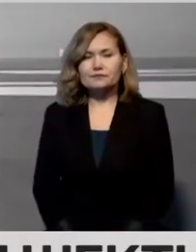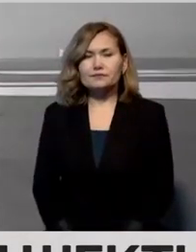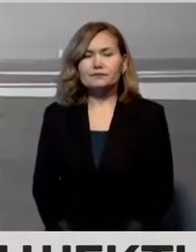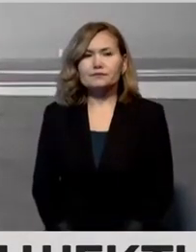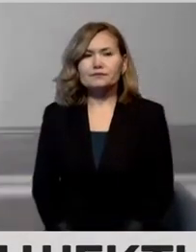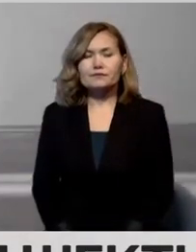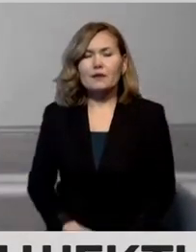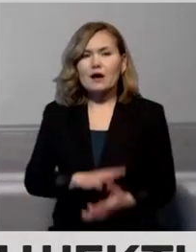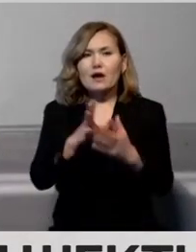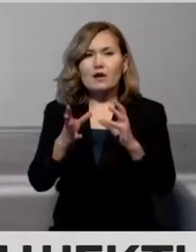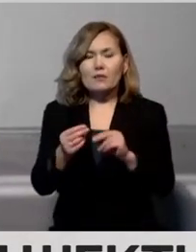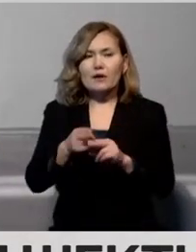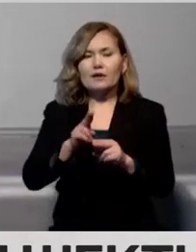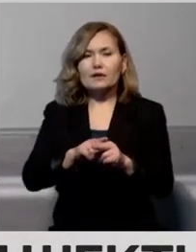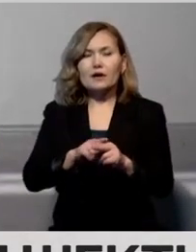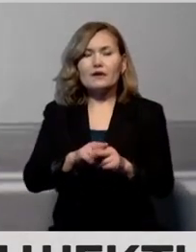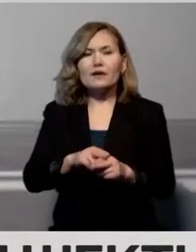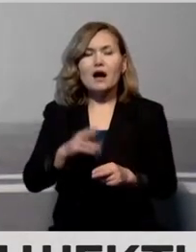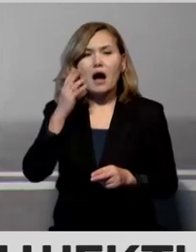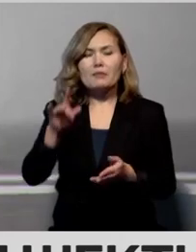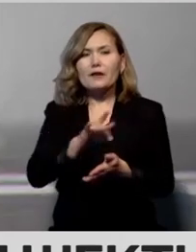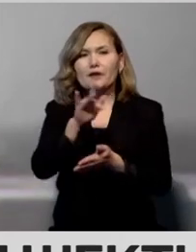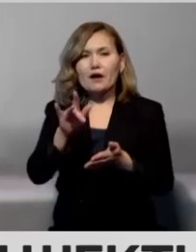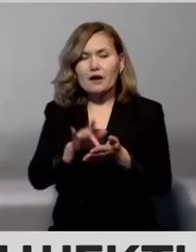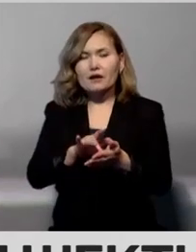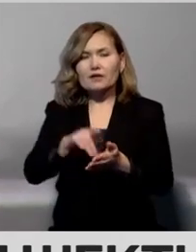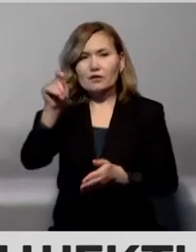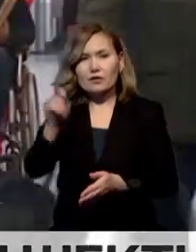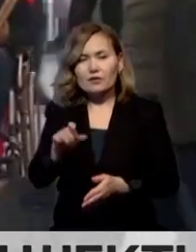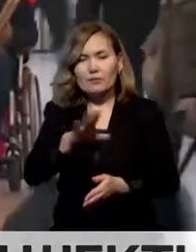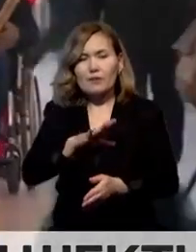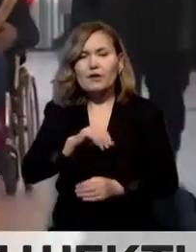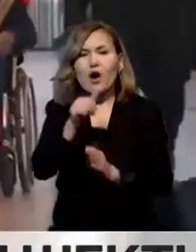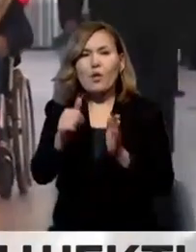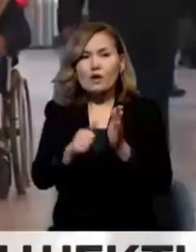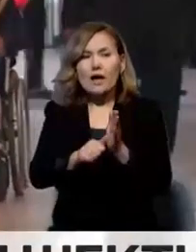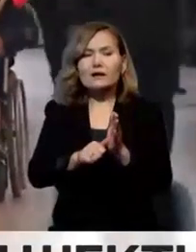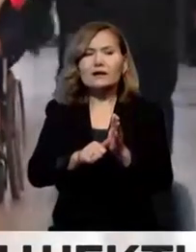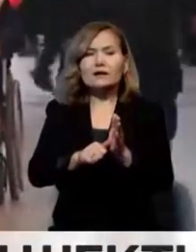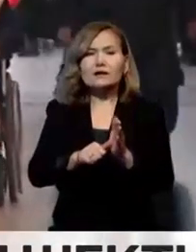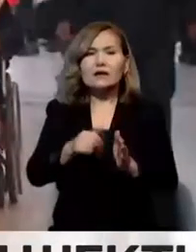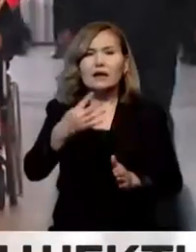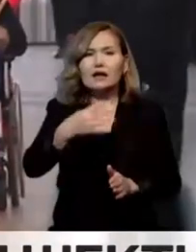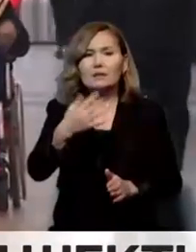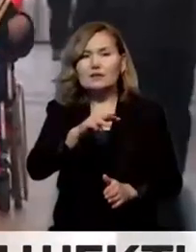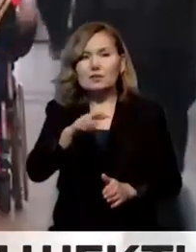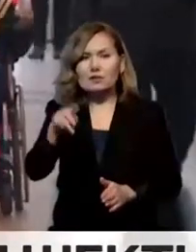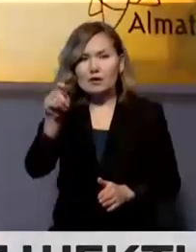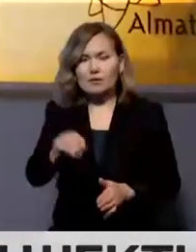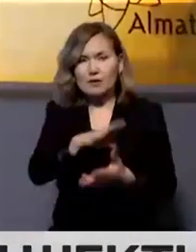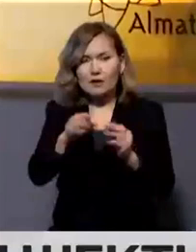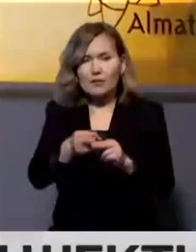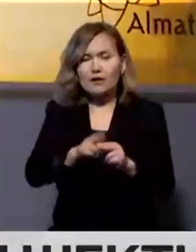Әуе лайнері Алматыға сағат 16:45-те қонды. Ұшақтың экипажы жолаушыларға алғашқы медициналық көмек көрсетті. Ұшқыштар